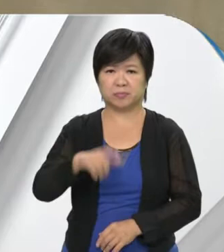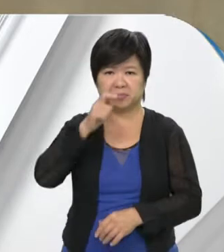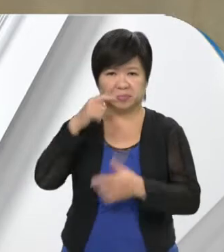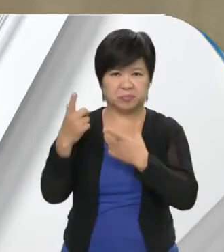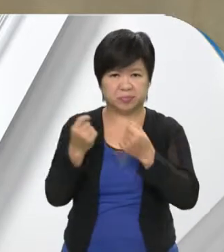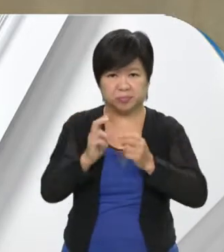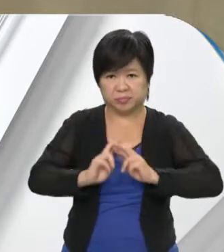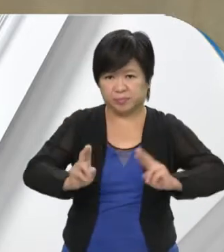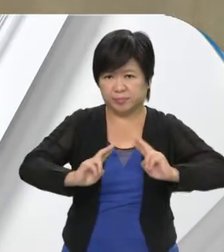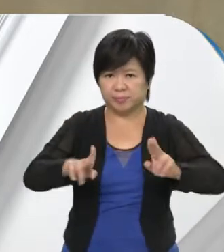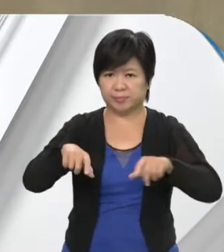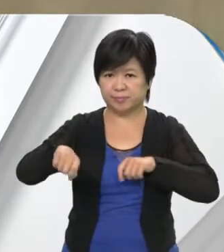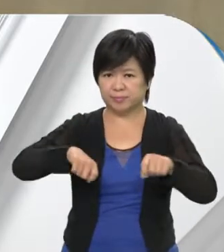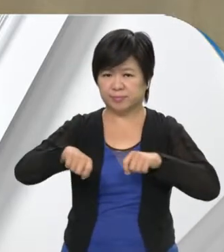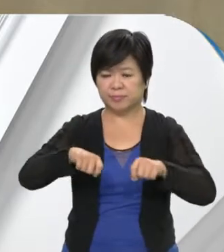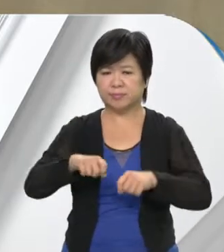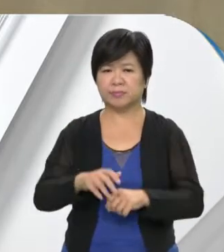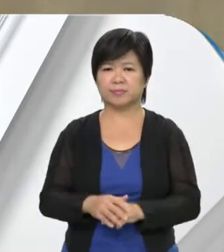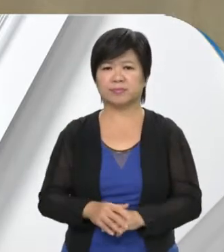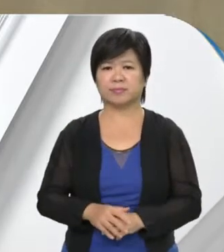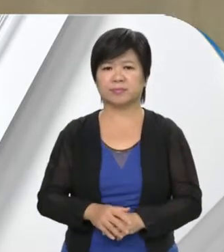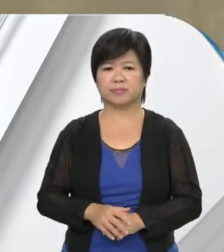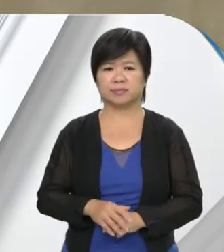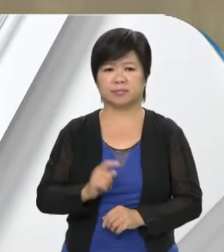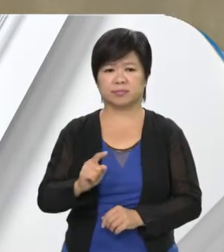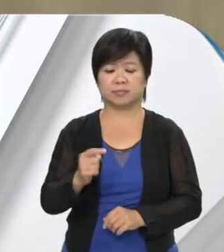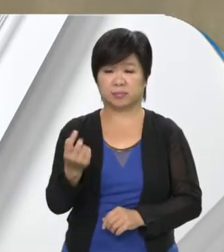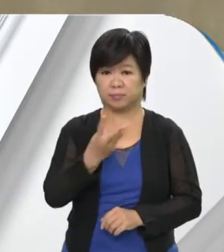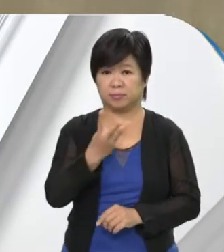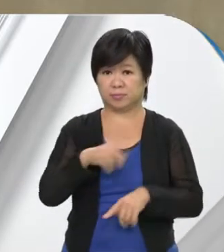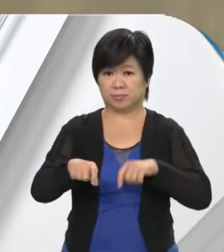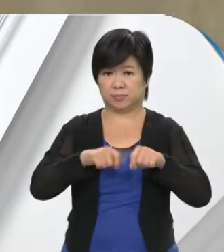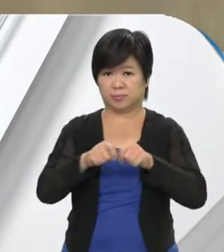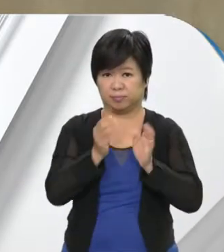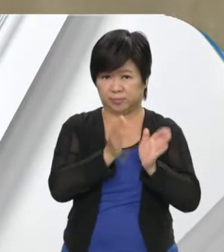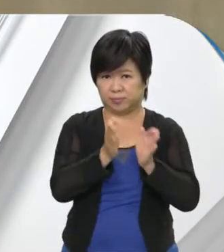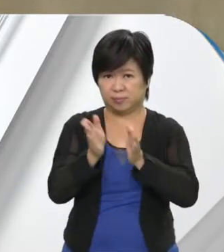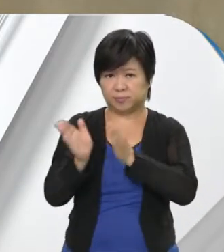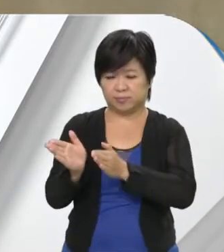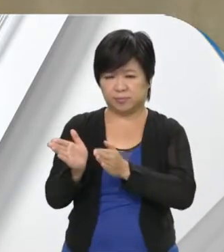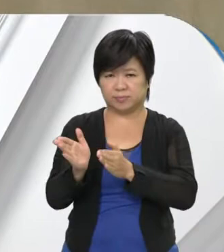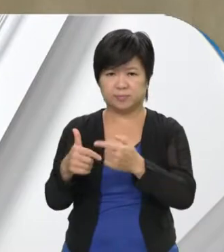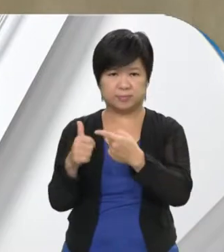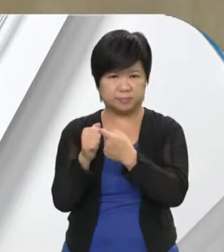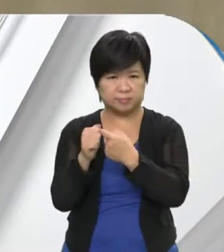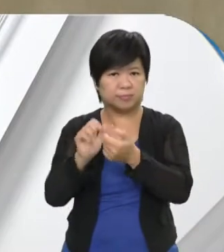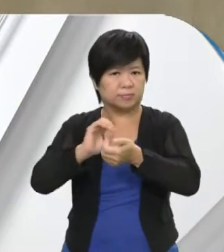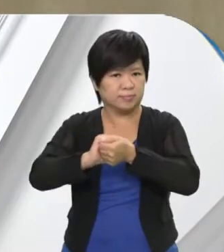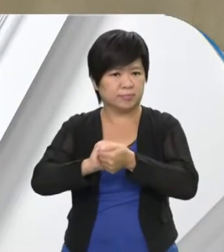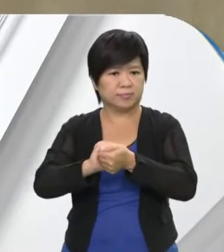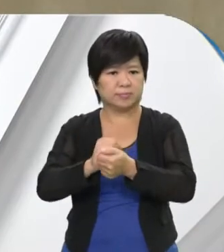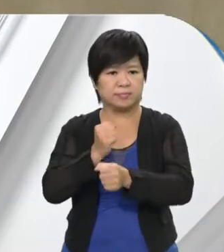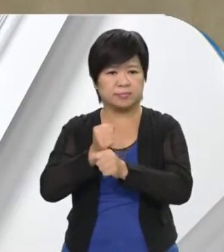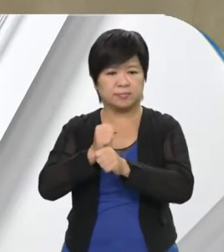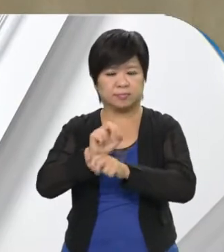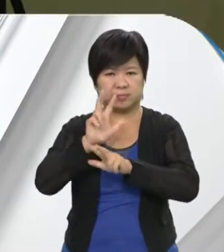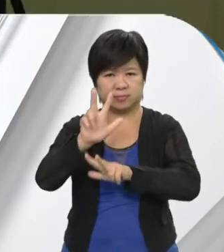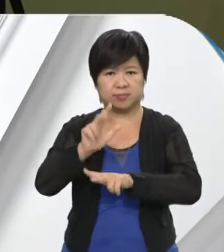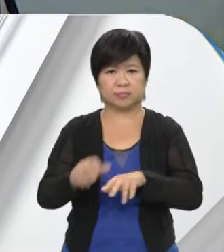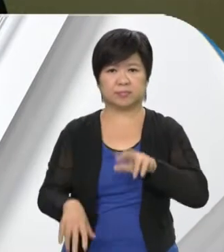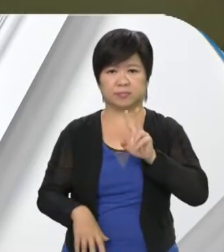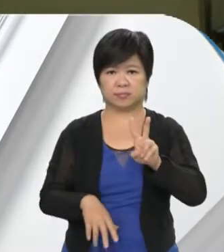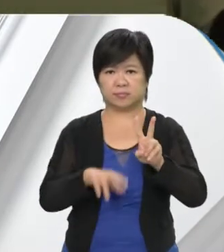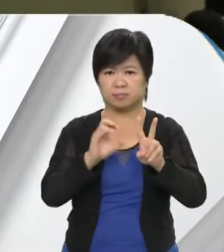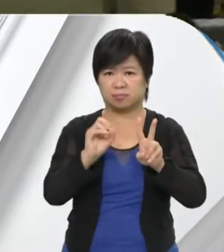的策略基本上是有三个政策方向，第一个呢是务必落实